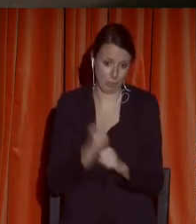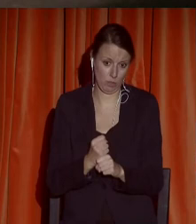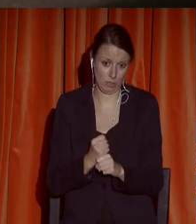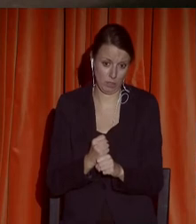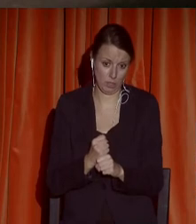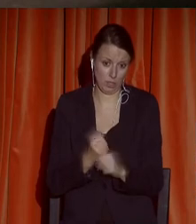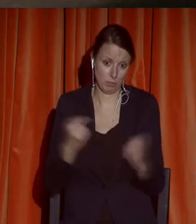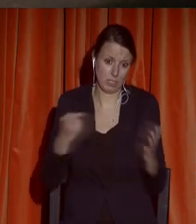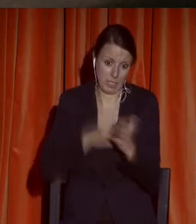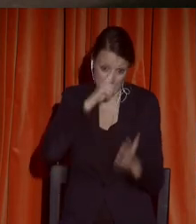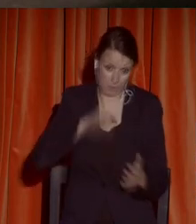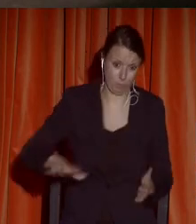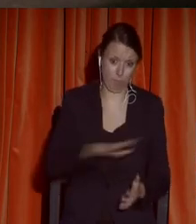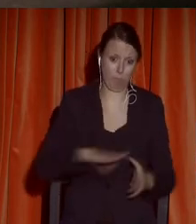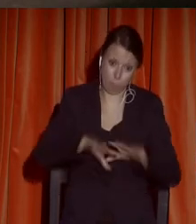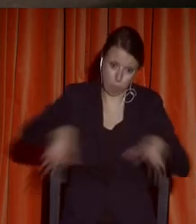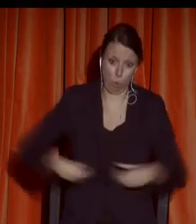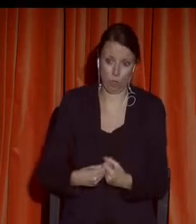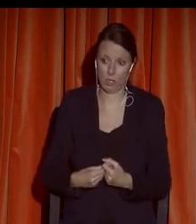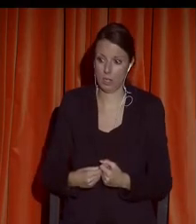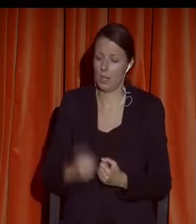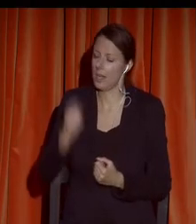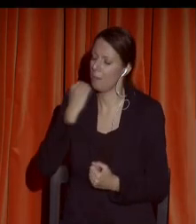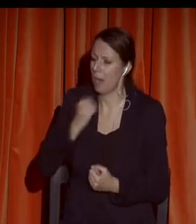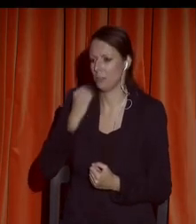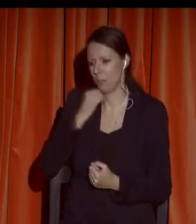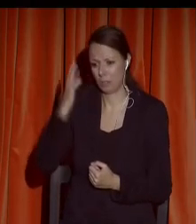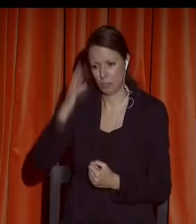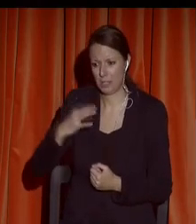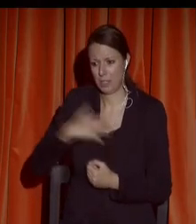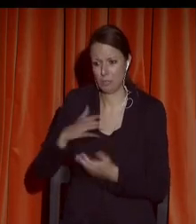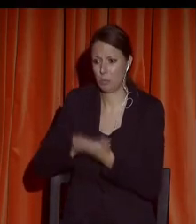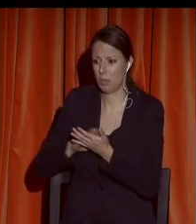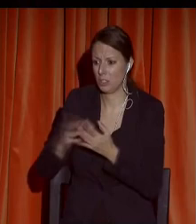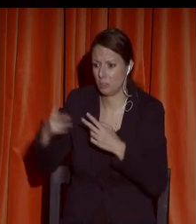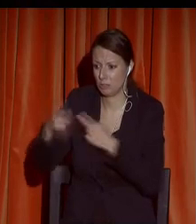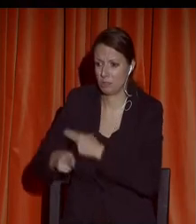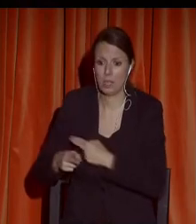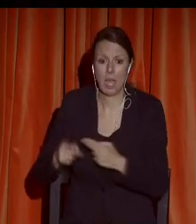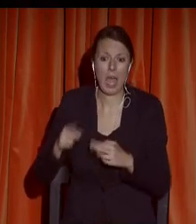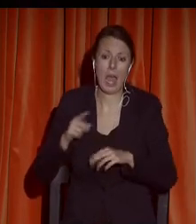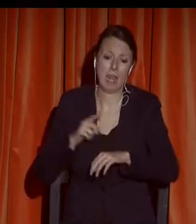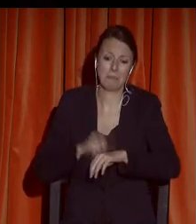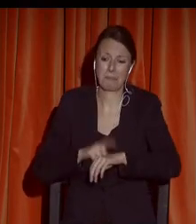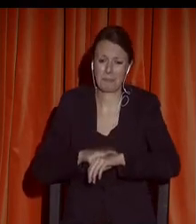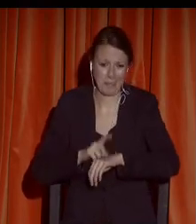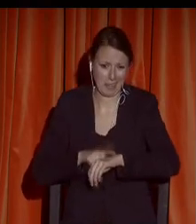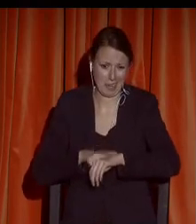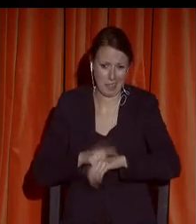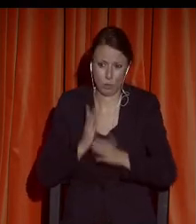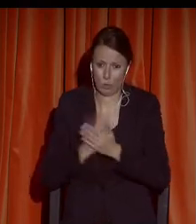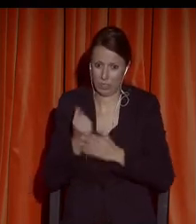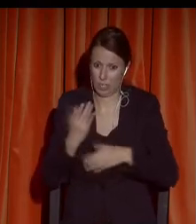Bardzo, bardzo pani dyrektor, bardzo przepraszam za interwencję, ale mamy czas nasz